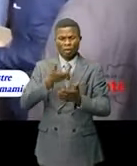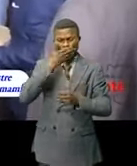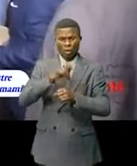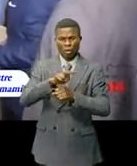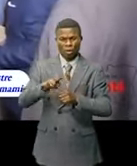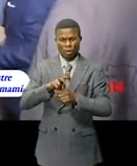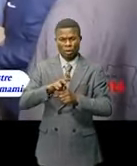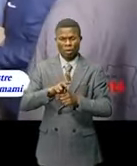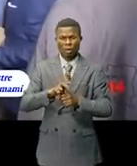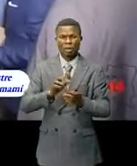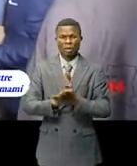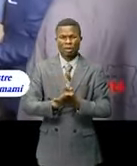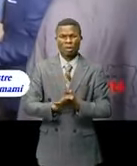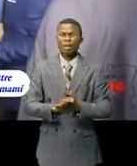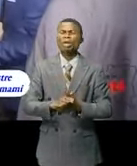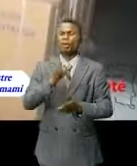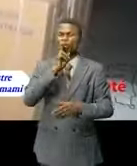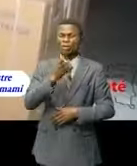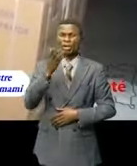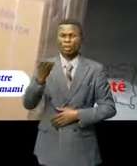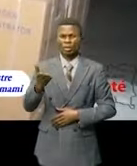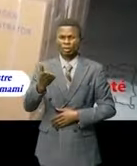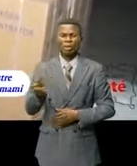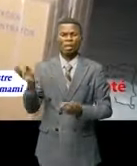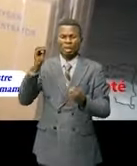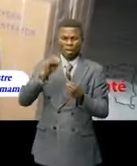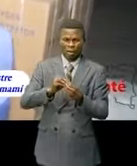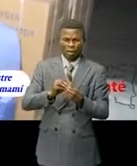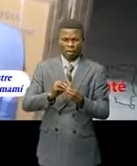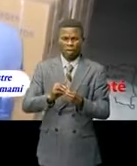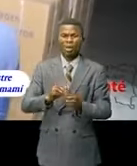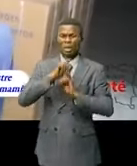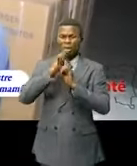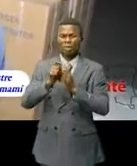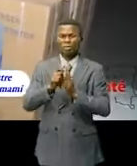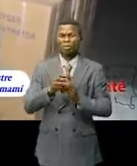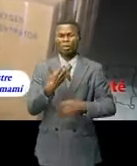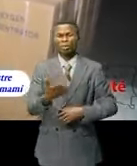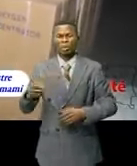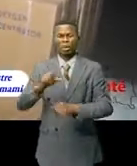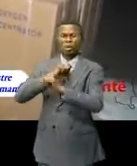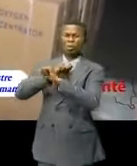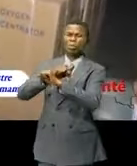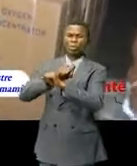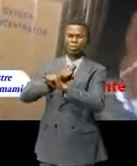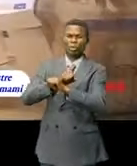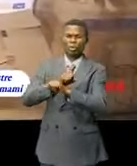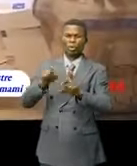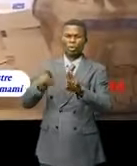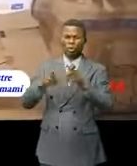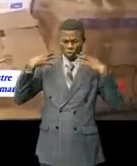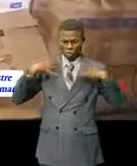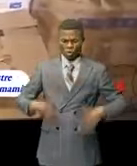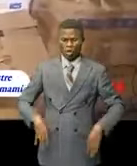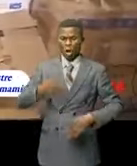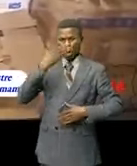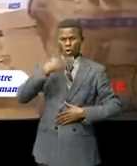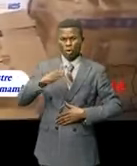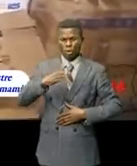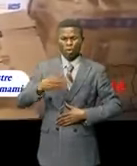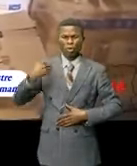est une parfaite illustration. Il faut ajouter à cette dotation des équipements de protection comme les combinaisons médicales,